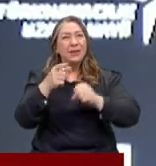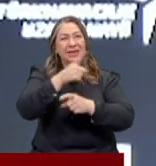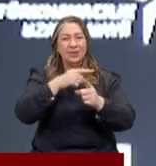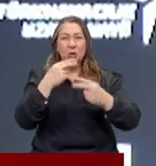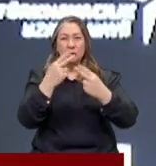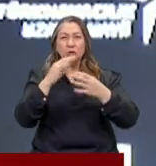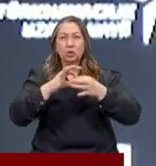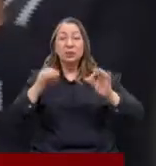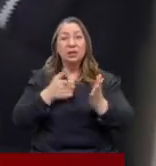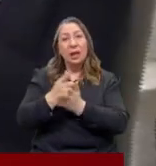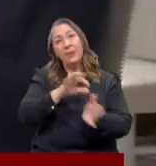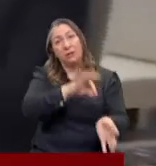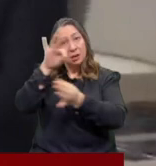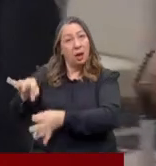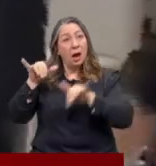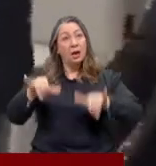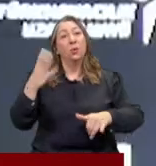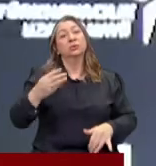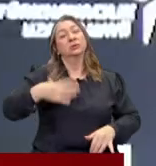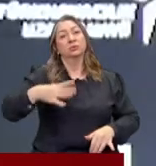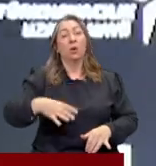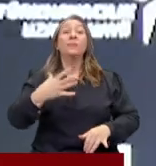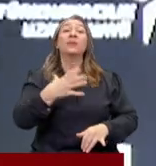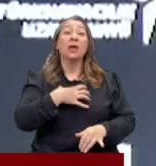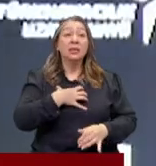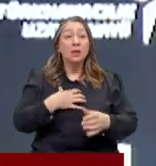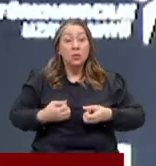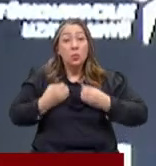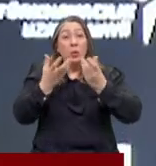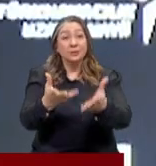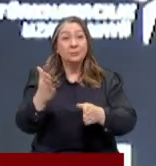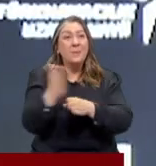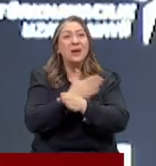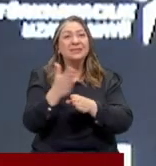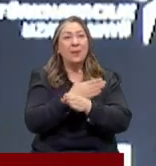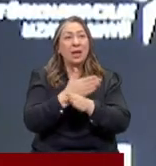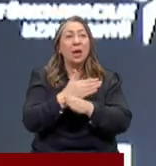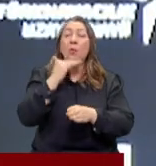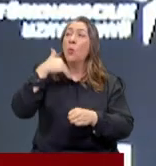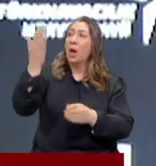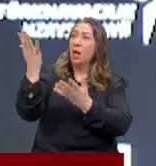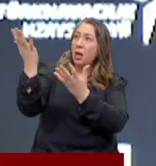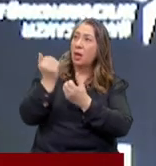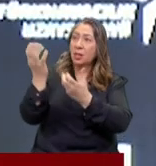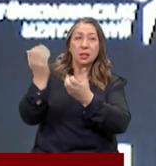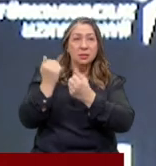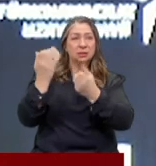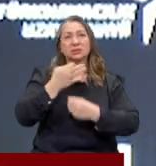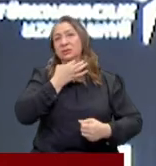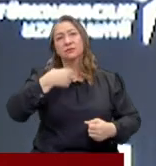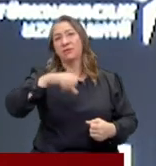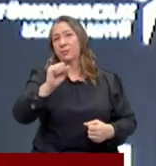kurduğu cümlelerin tarımda da geçerli olmasını istiyorlar. Kendi üretebileceğimiz ürünlerin yurt dışından tedarikine